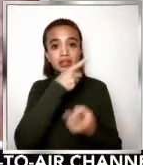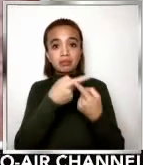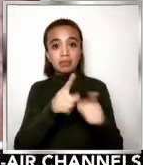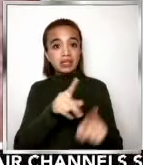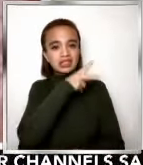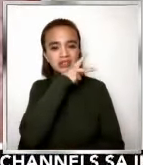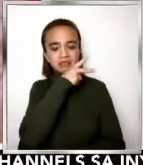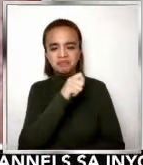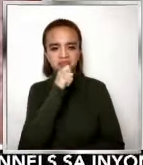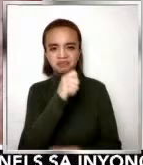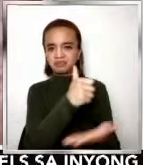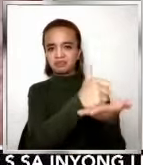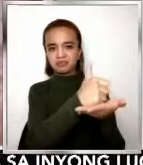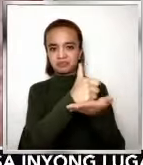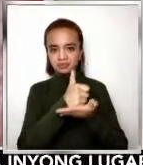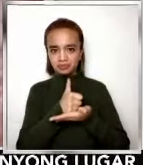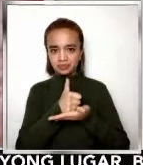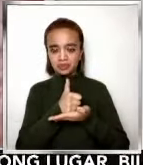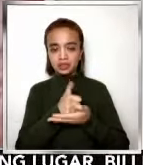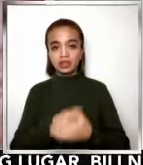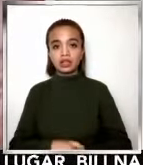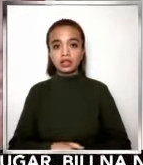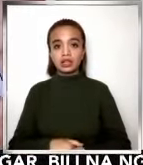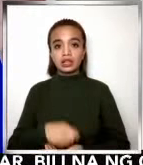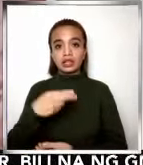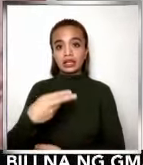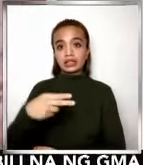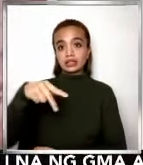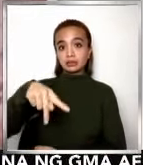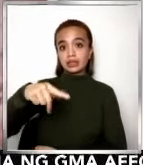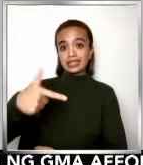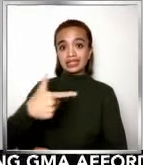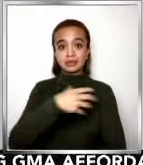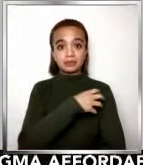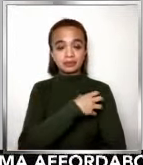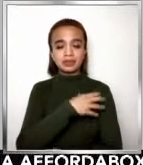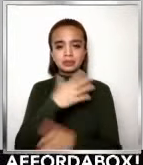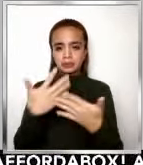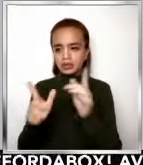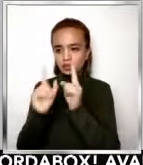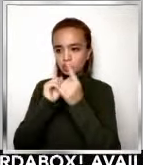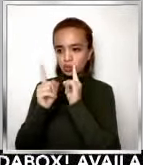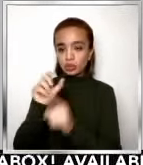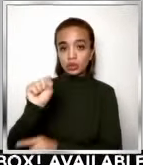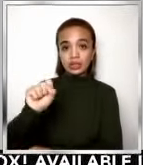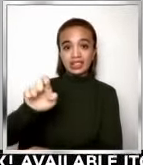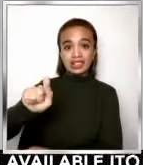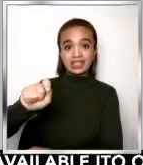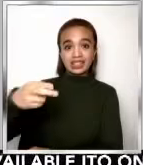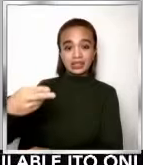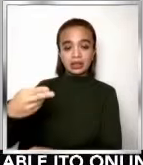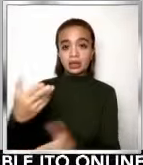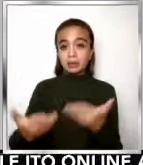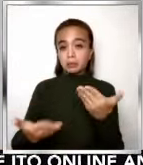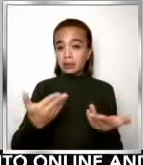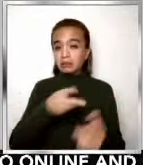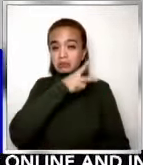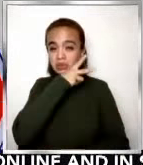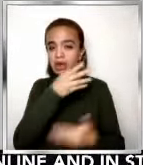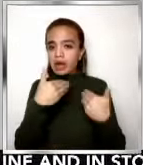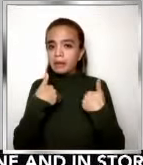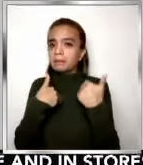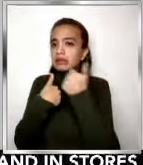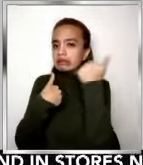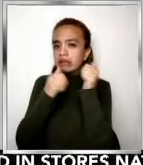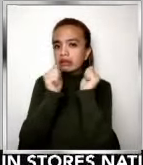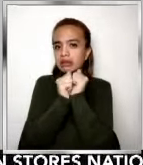Nakausap na ng Highway Patrol Group ng PNP si Seth. Lumalabas daw na posibleng may mga kasabwat ang sospek na namimeke ng mga